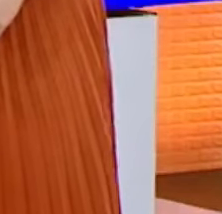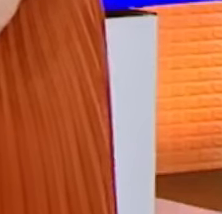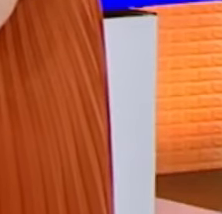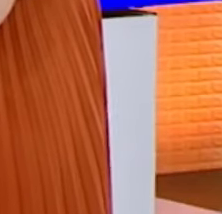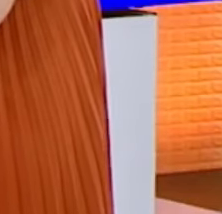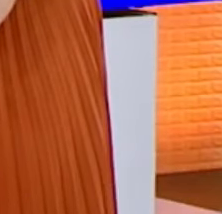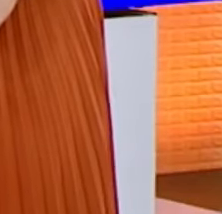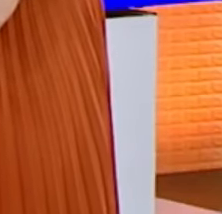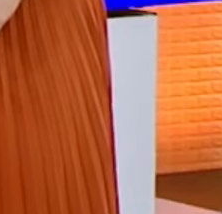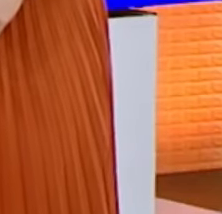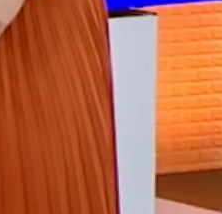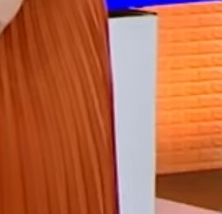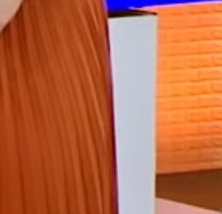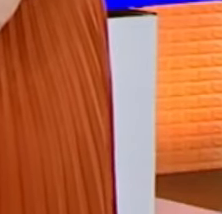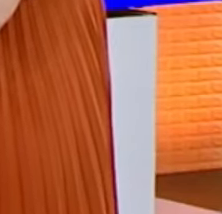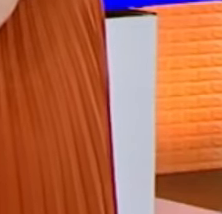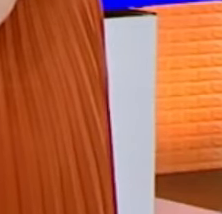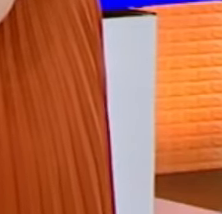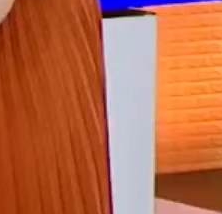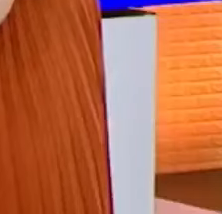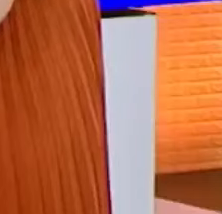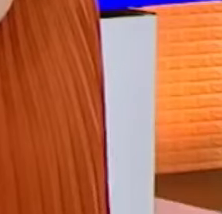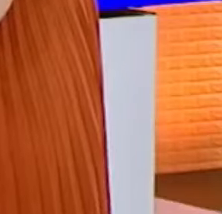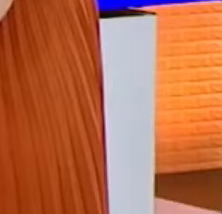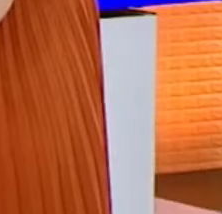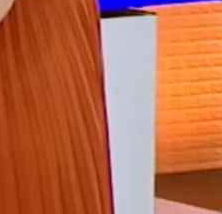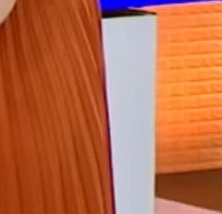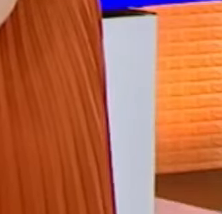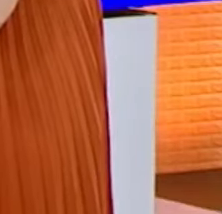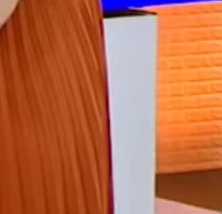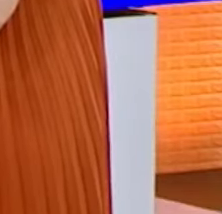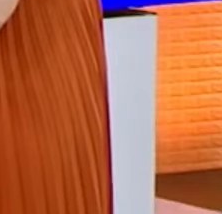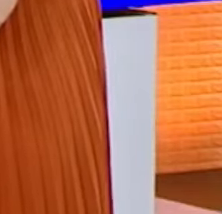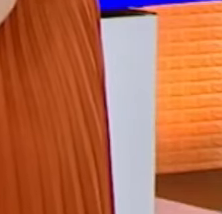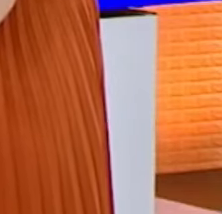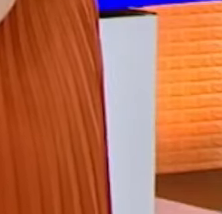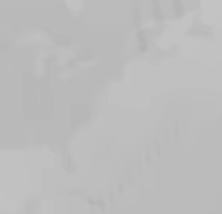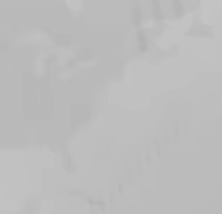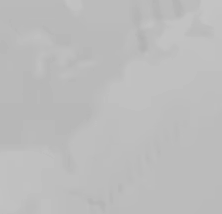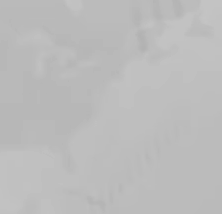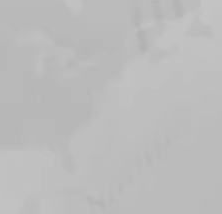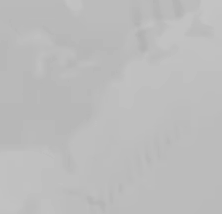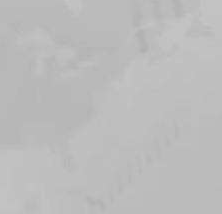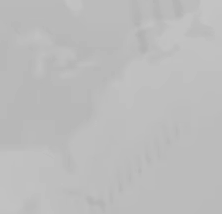niyo po kami sa GMA Pinoy TV at sa www.gmanews.tv.